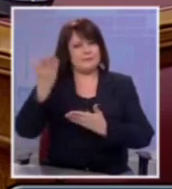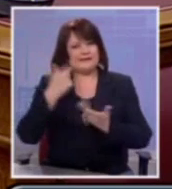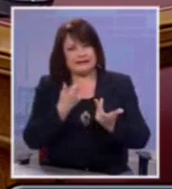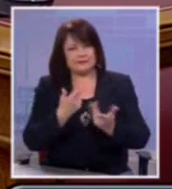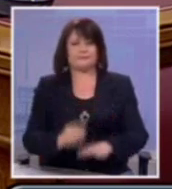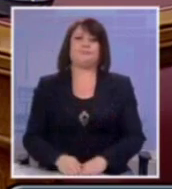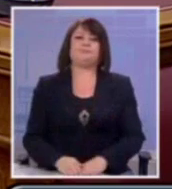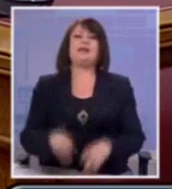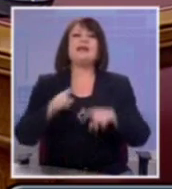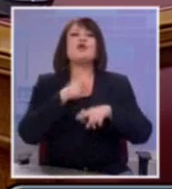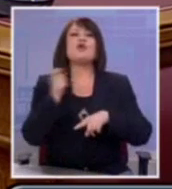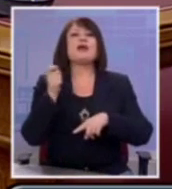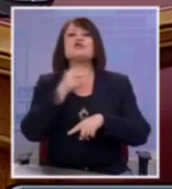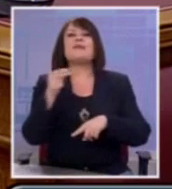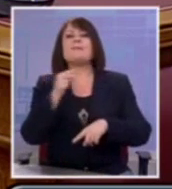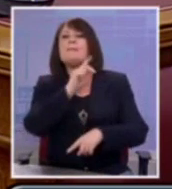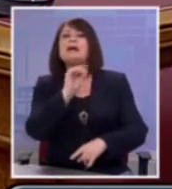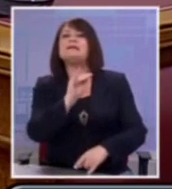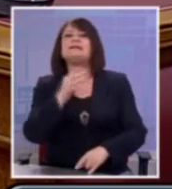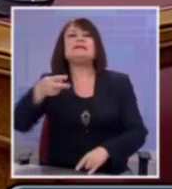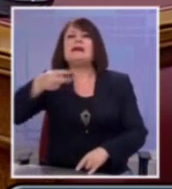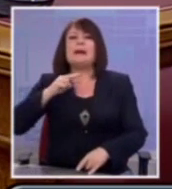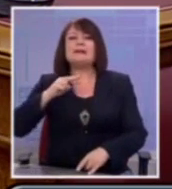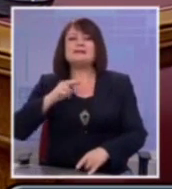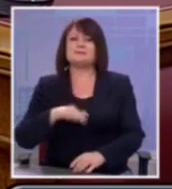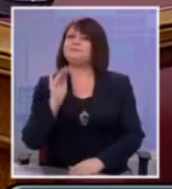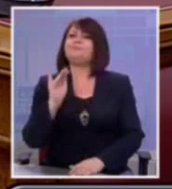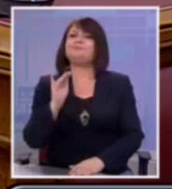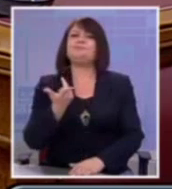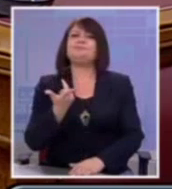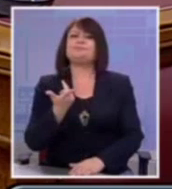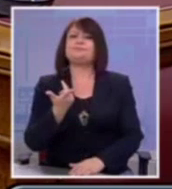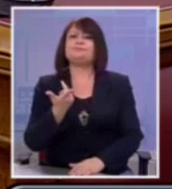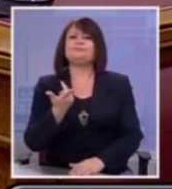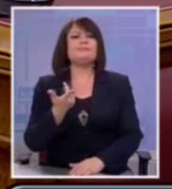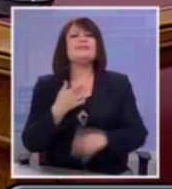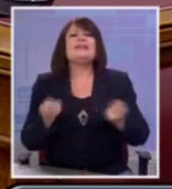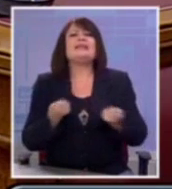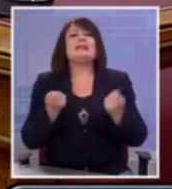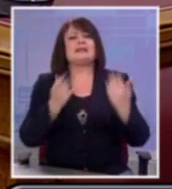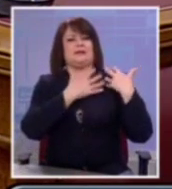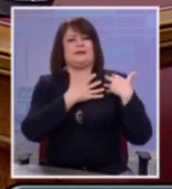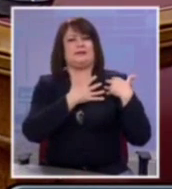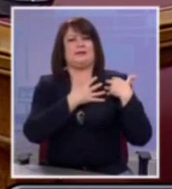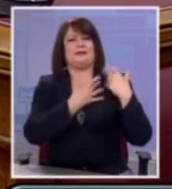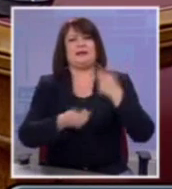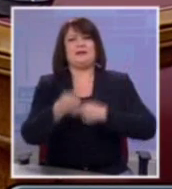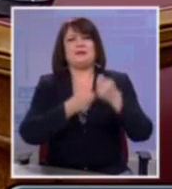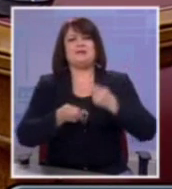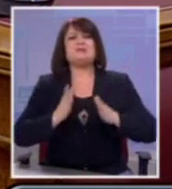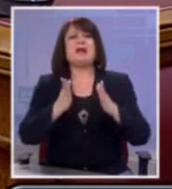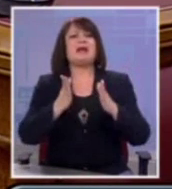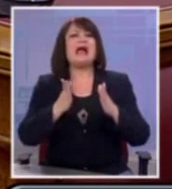του ελληνικού χρέους, τι λέει, τι κάνετε όταν αναλαμβάνετε, μεσαγωγικά, τι κάνετε όταν αναλαμβάνετε μια επιχείρηση που δεν πηγαίνει